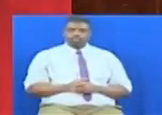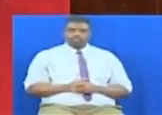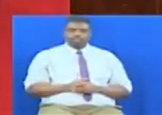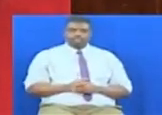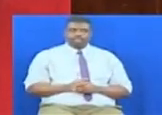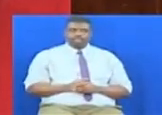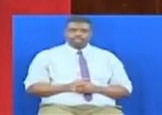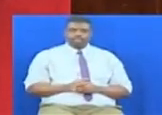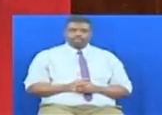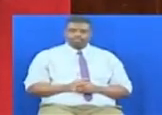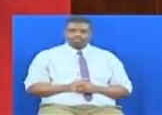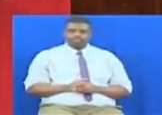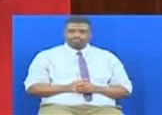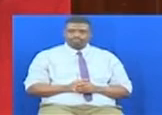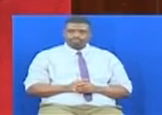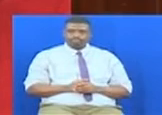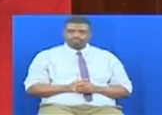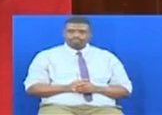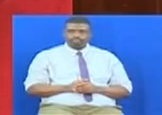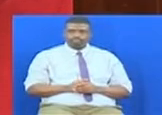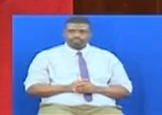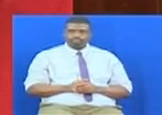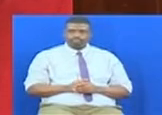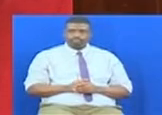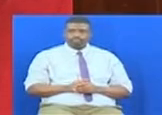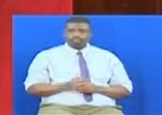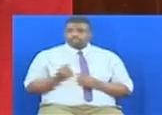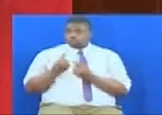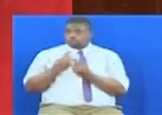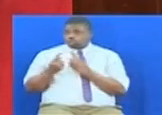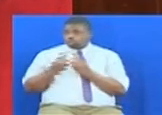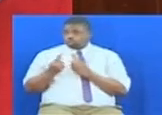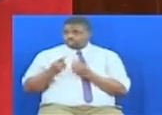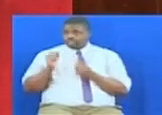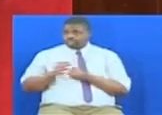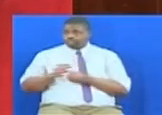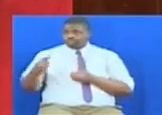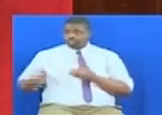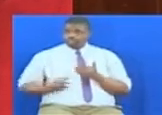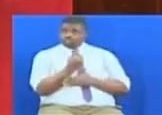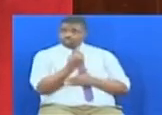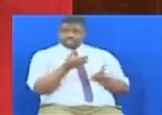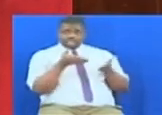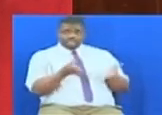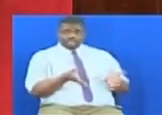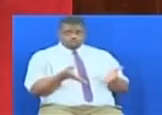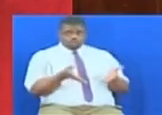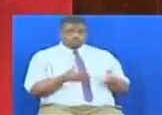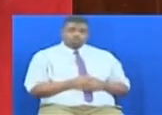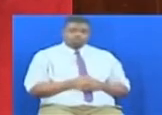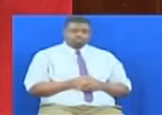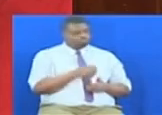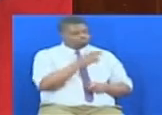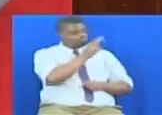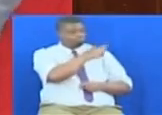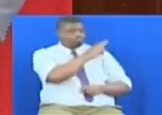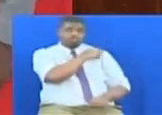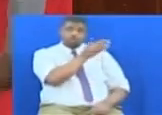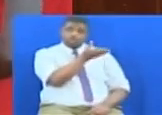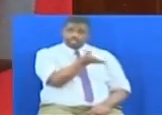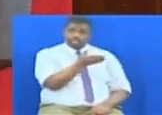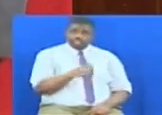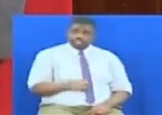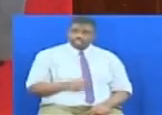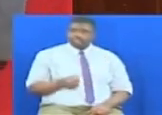umezungumza kitu ambacho kimetokea leo cha Mheshimiwa Mboye. Na kwa sababu